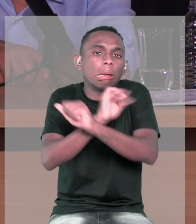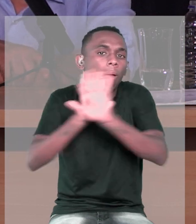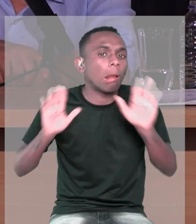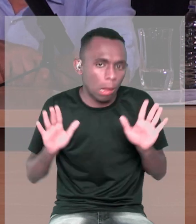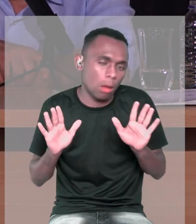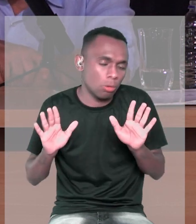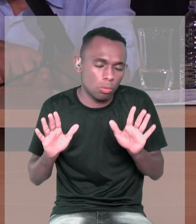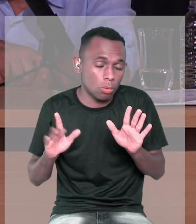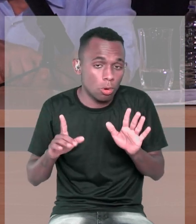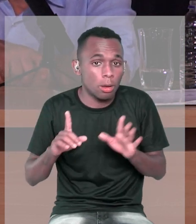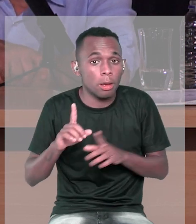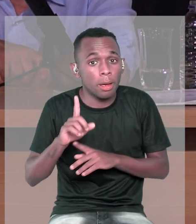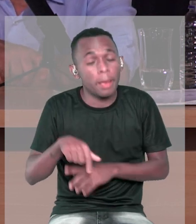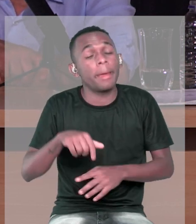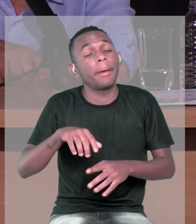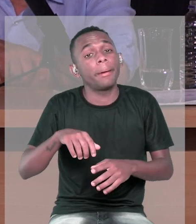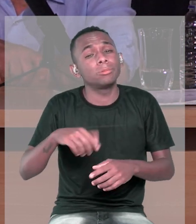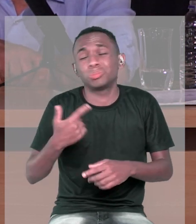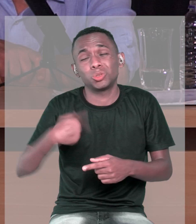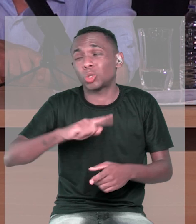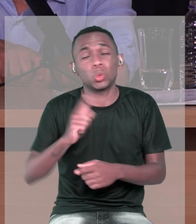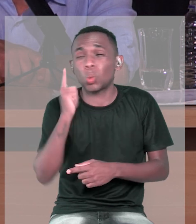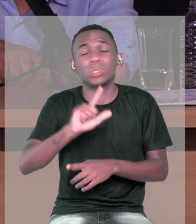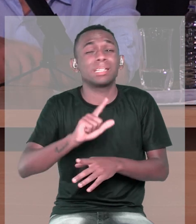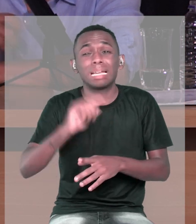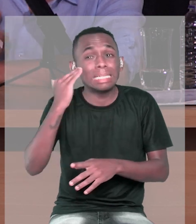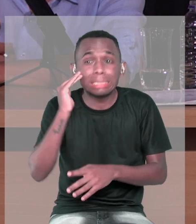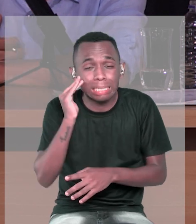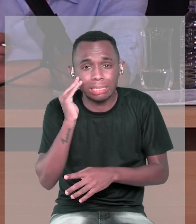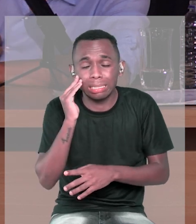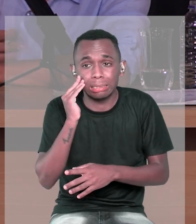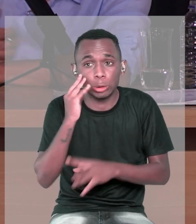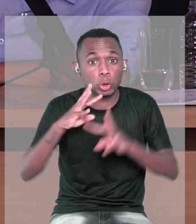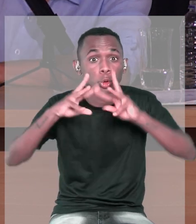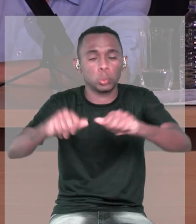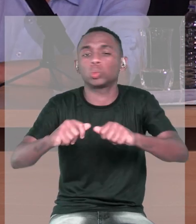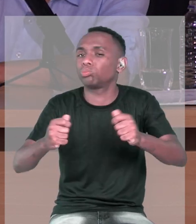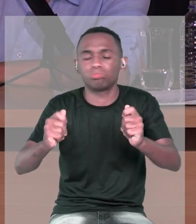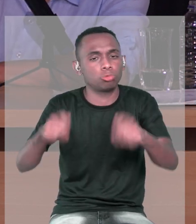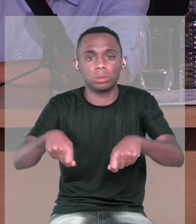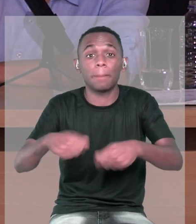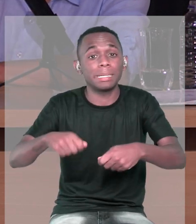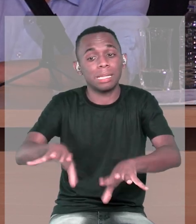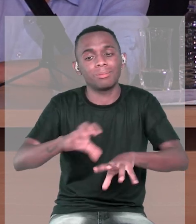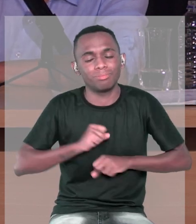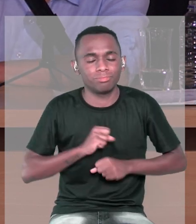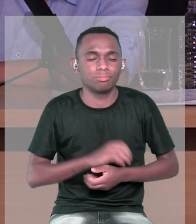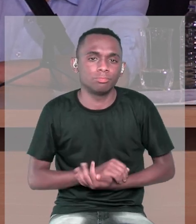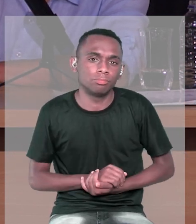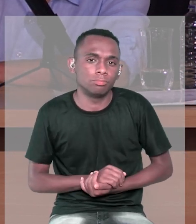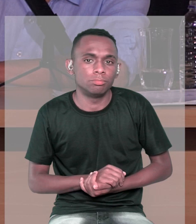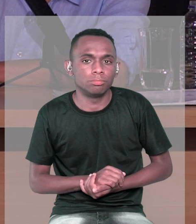reduzir ao máximo. Nós não conseguimos assimilar isso. Não é possível. Ce que vous avez reçu comme blessure